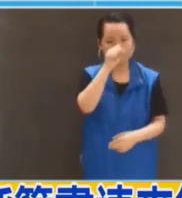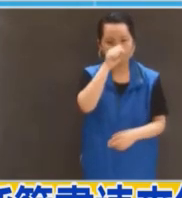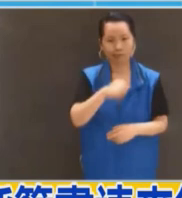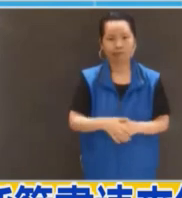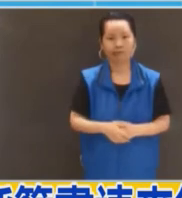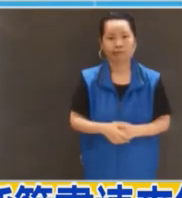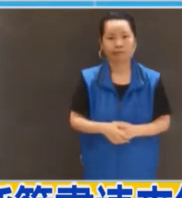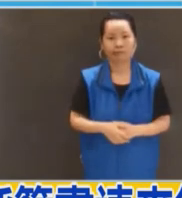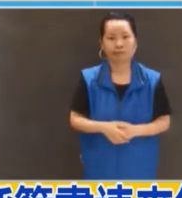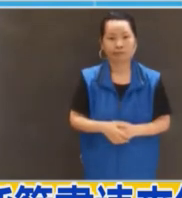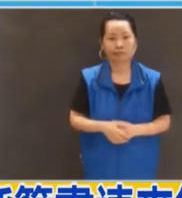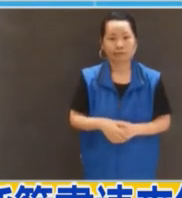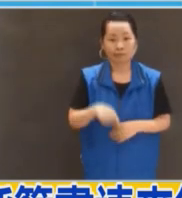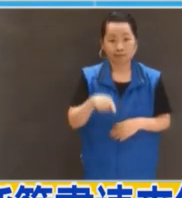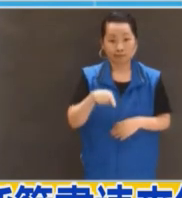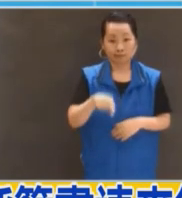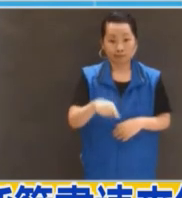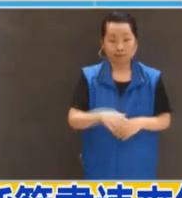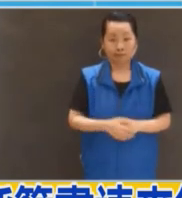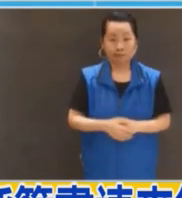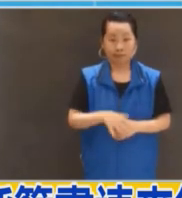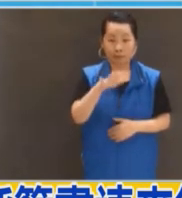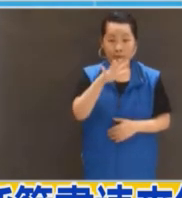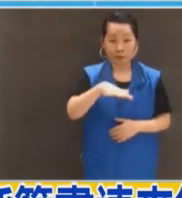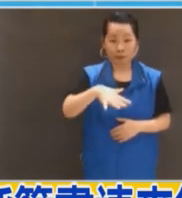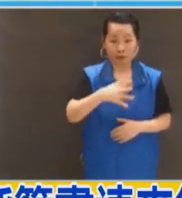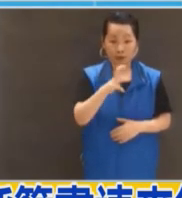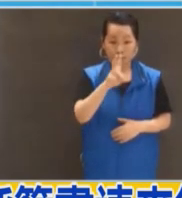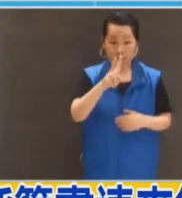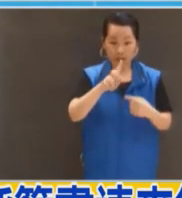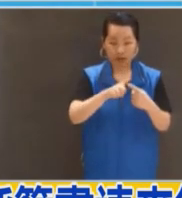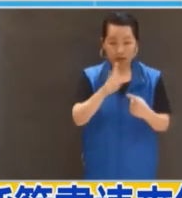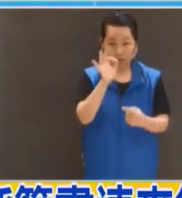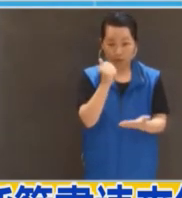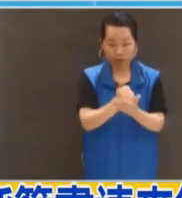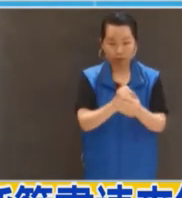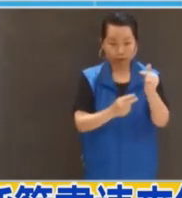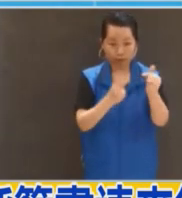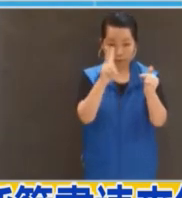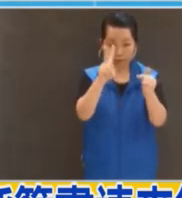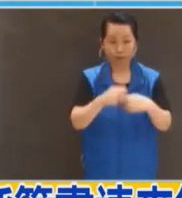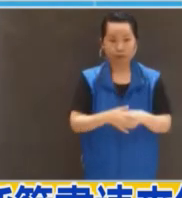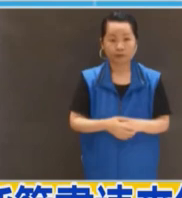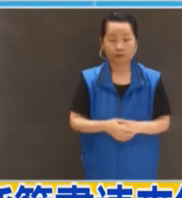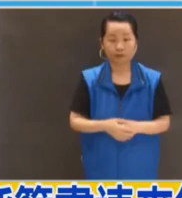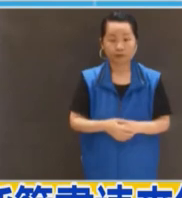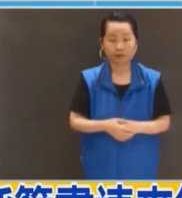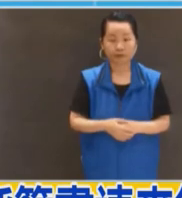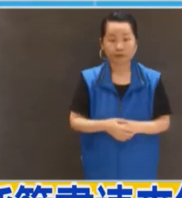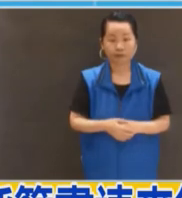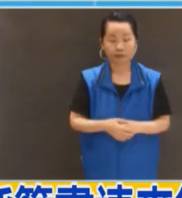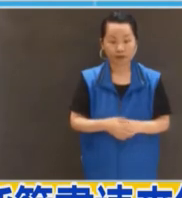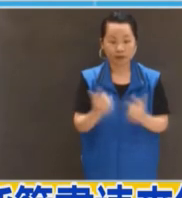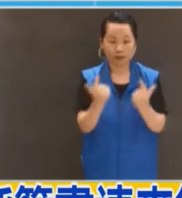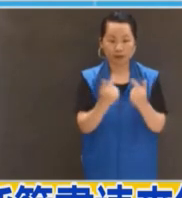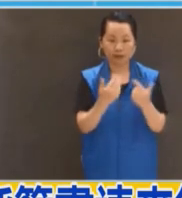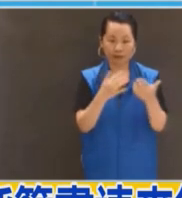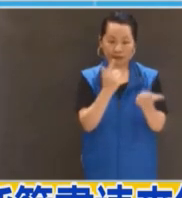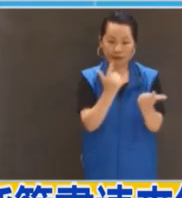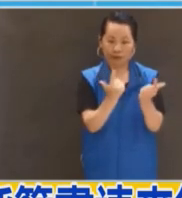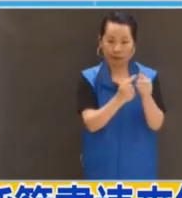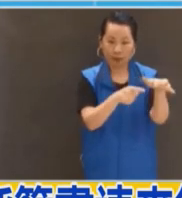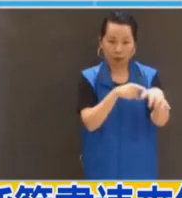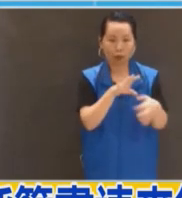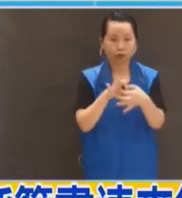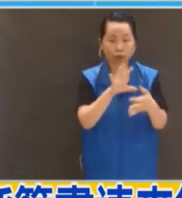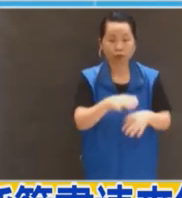以我们这一次整个5574人找到8个阳性里面就有2个跟北农有关系，我